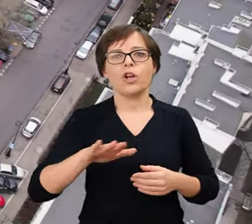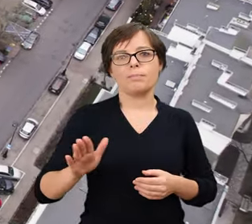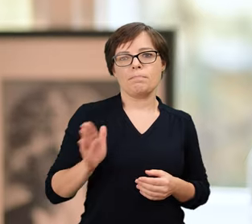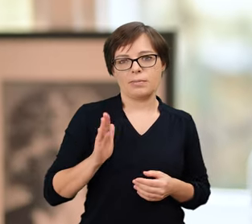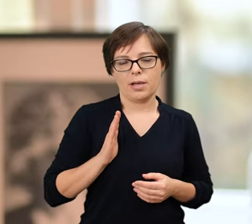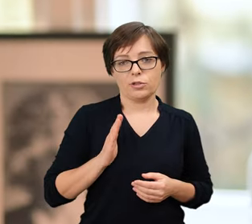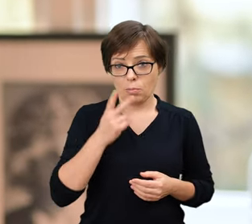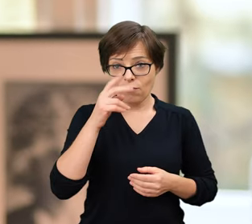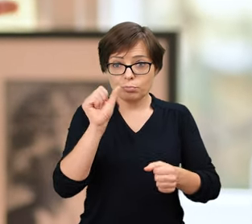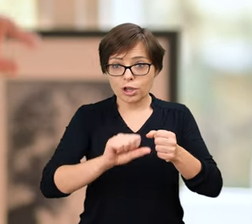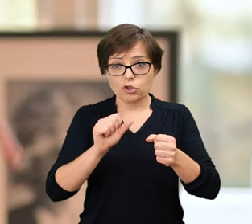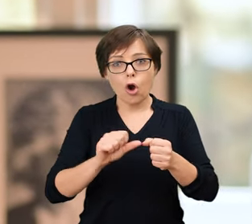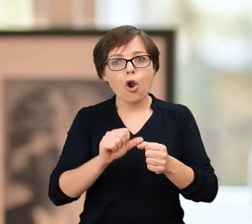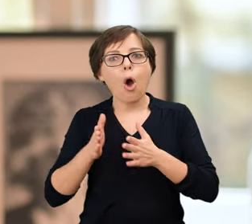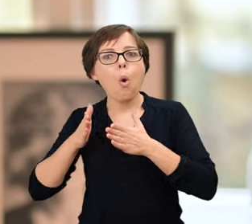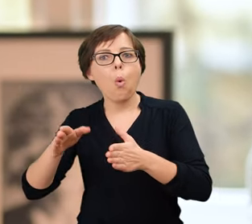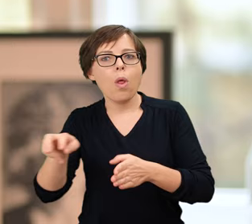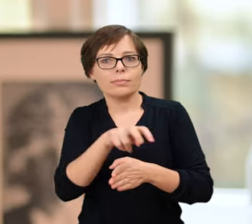przedszkola nie przylega żadna ulica.